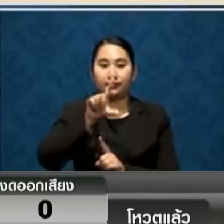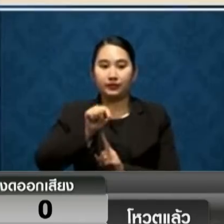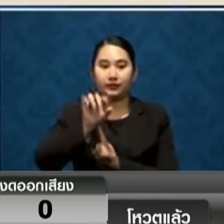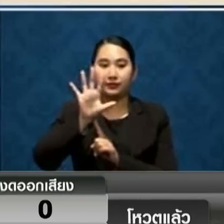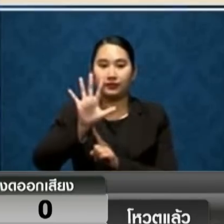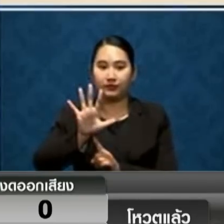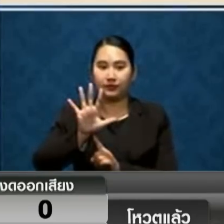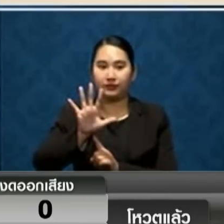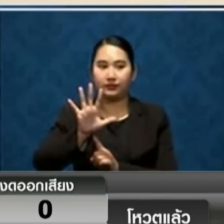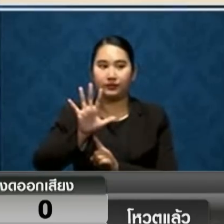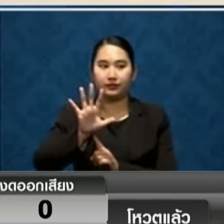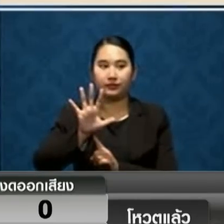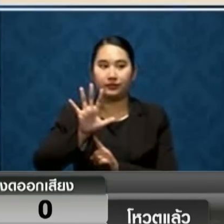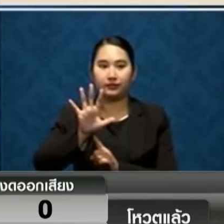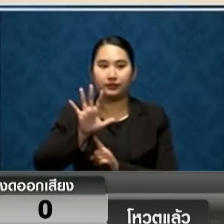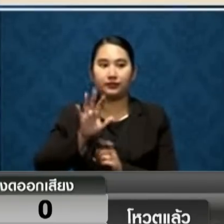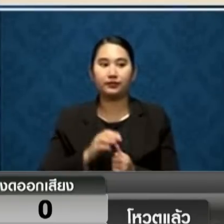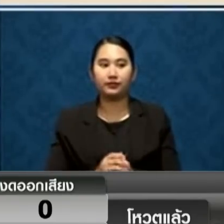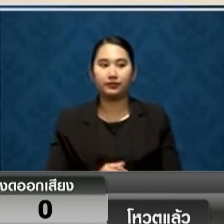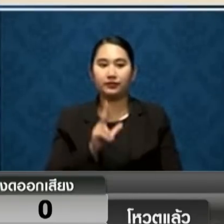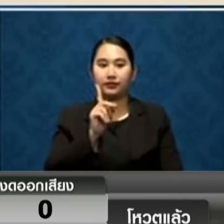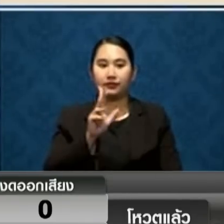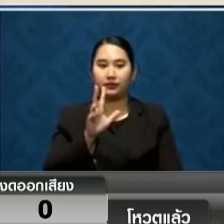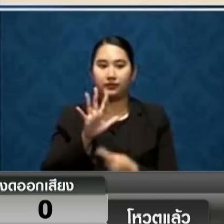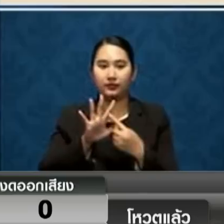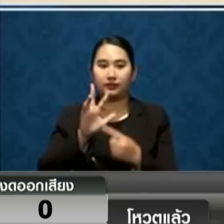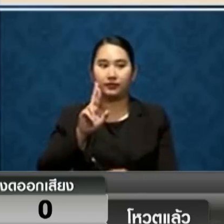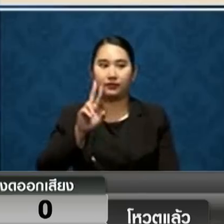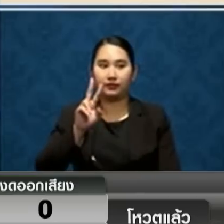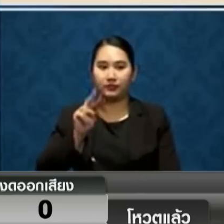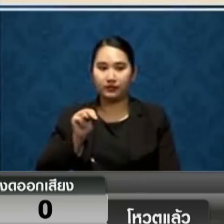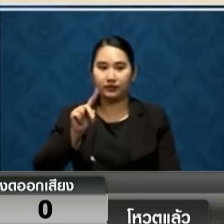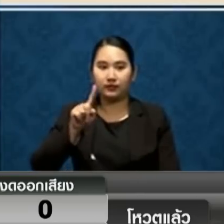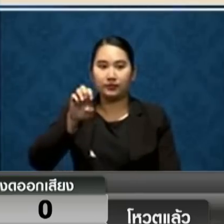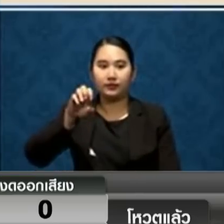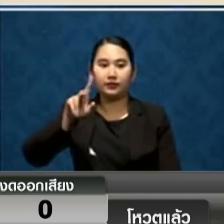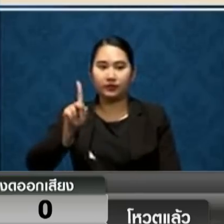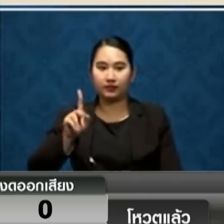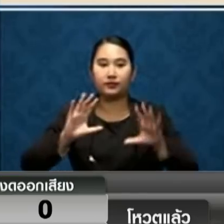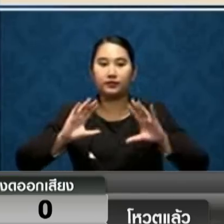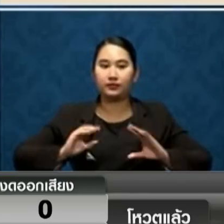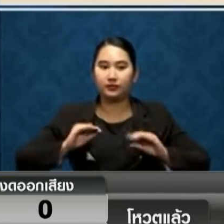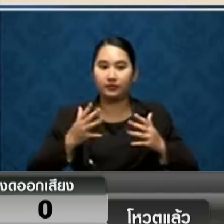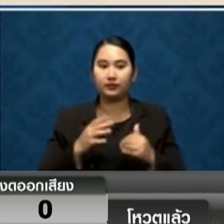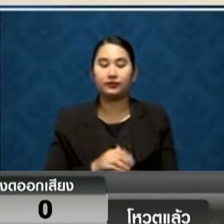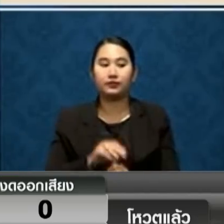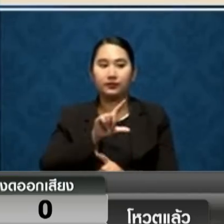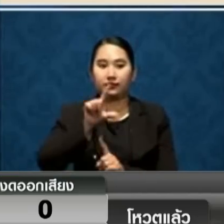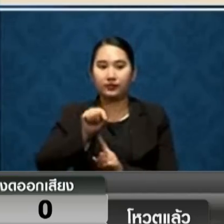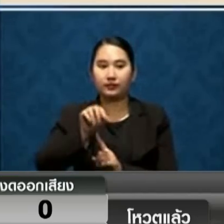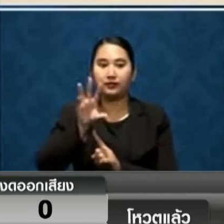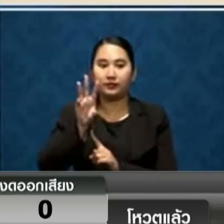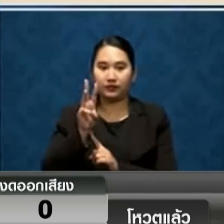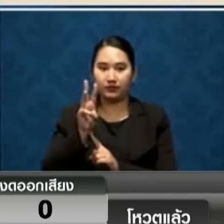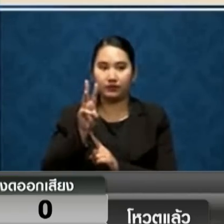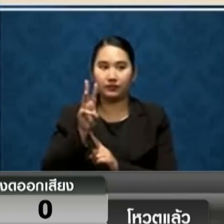25นางสาวการณิกจันทดา ไม่เห็นชอบค่ะ 26